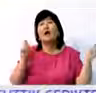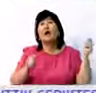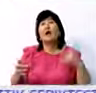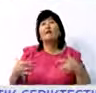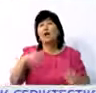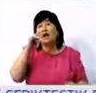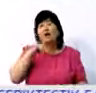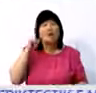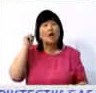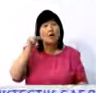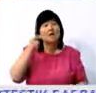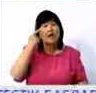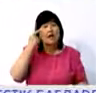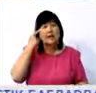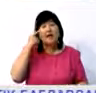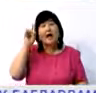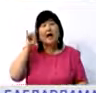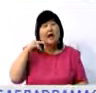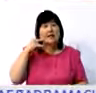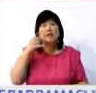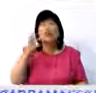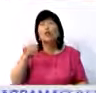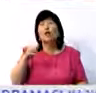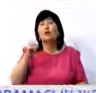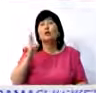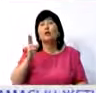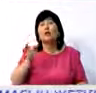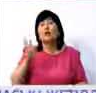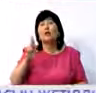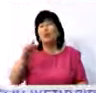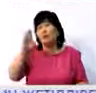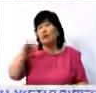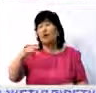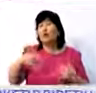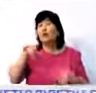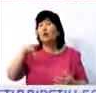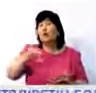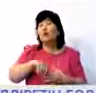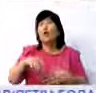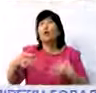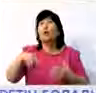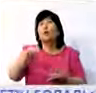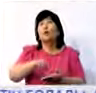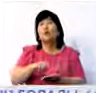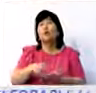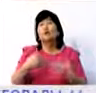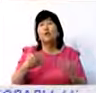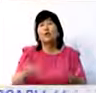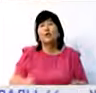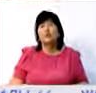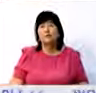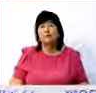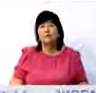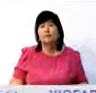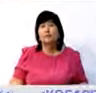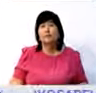Қазақстан, Өзбекстан, Қырғызстан, Әзербайжан және Түркия мемлекетінің өнерпаздары қатысып, өнер көрсетуде. Құдайберген